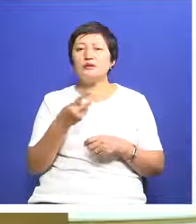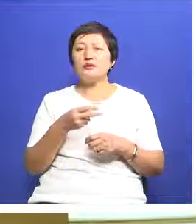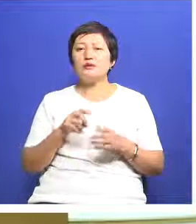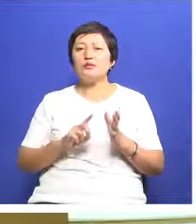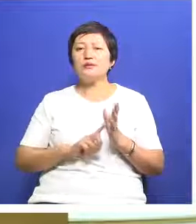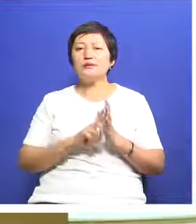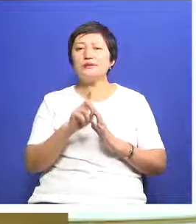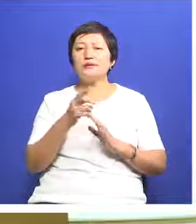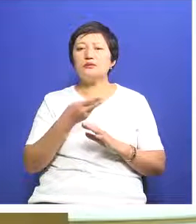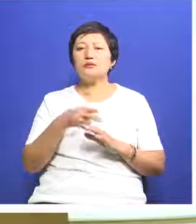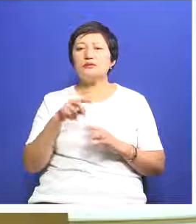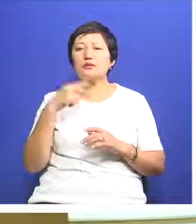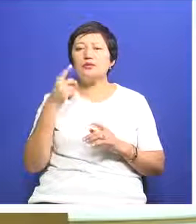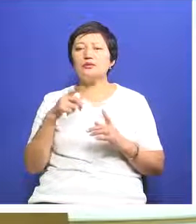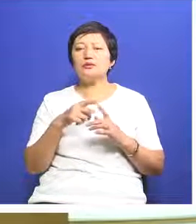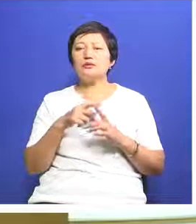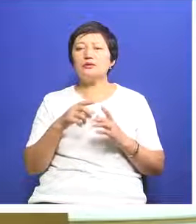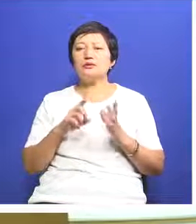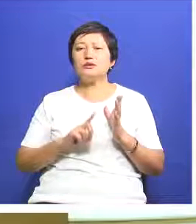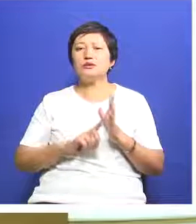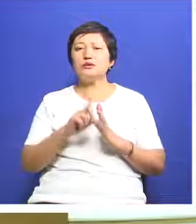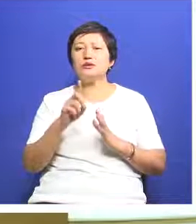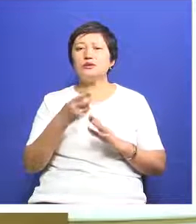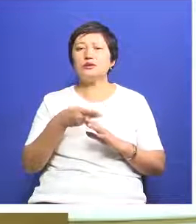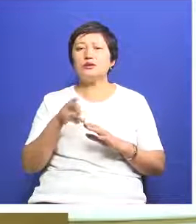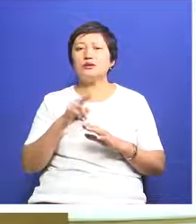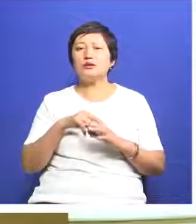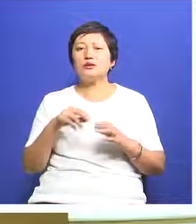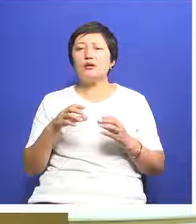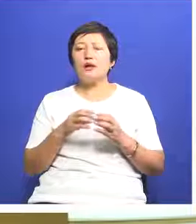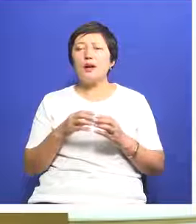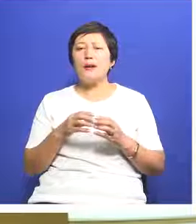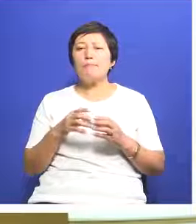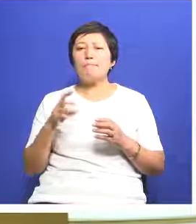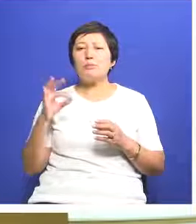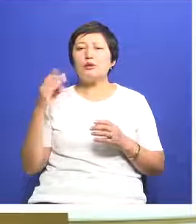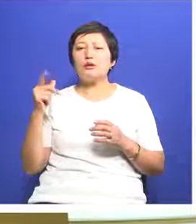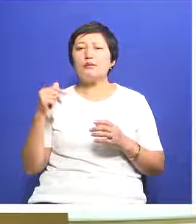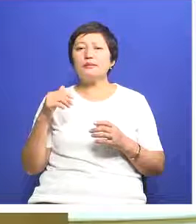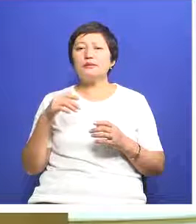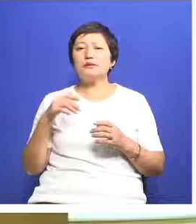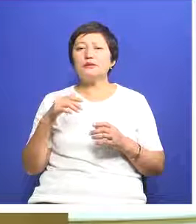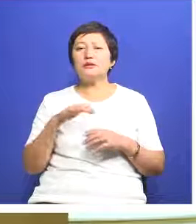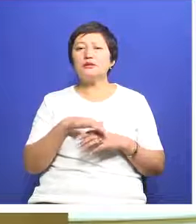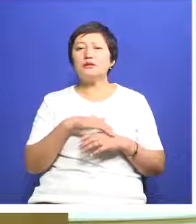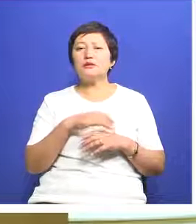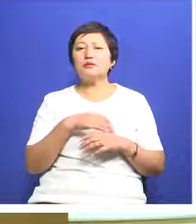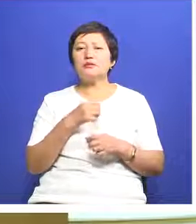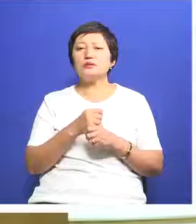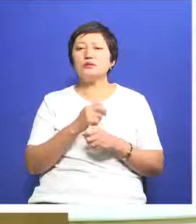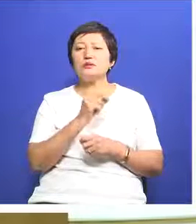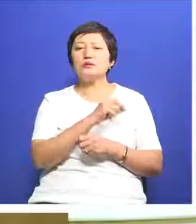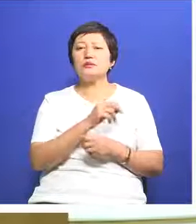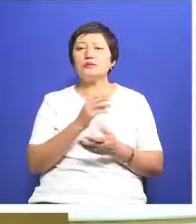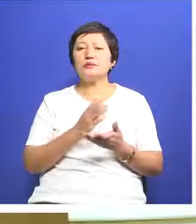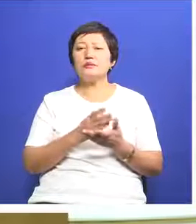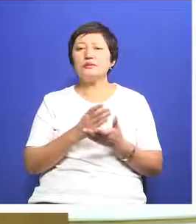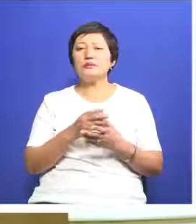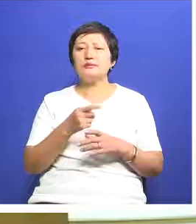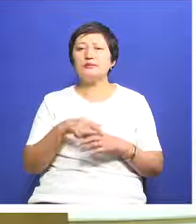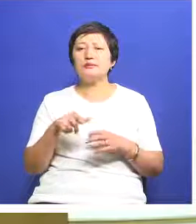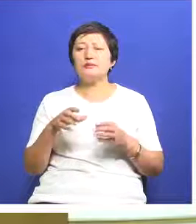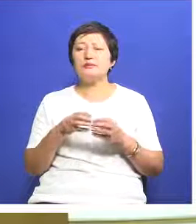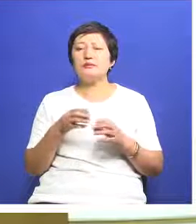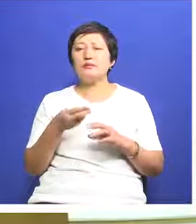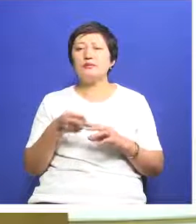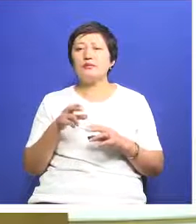баштап атырбыз. Энди осун да өз дарежесине жеткизсек, бул да бир жакшы жумуш болот деп эсептейм. Одан кийин